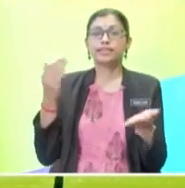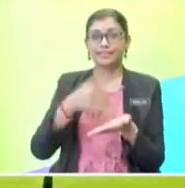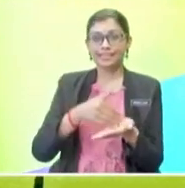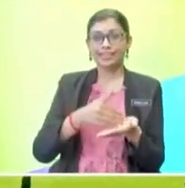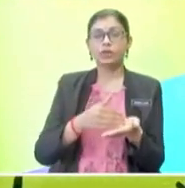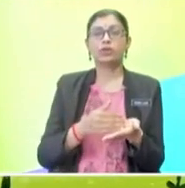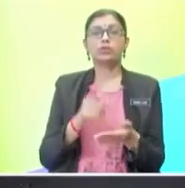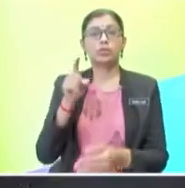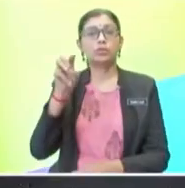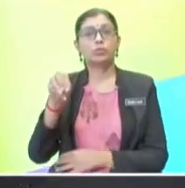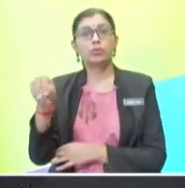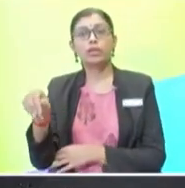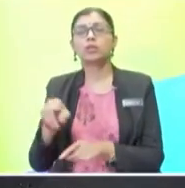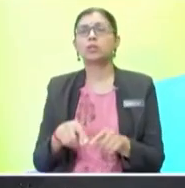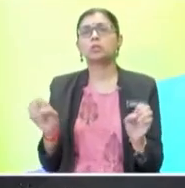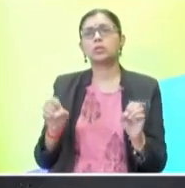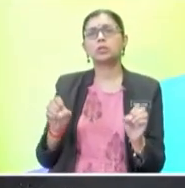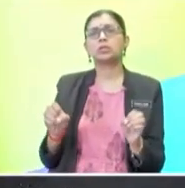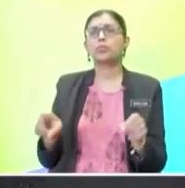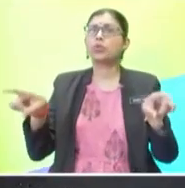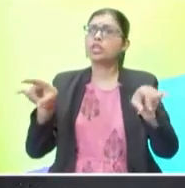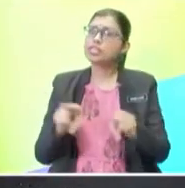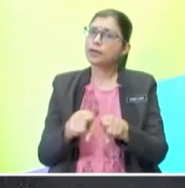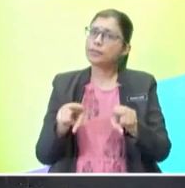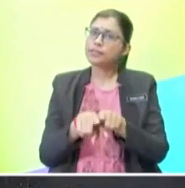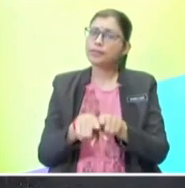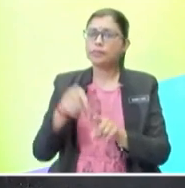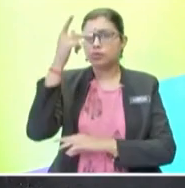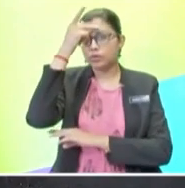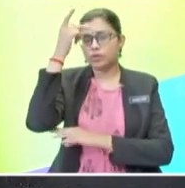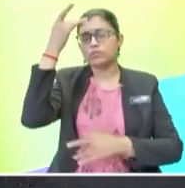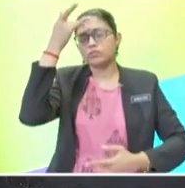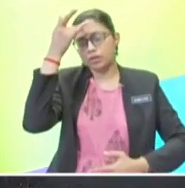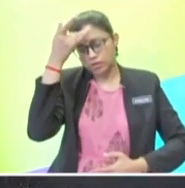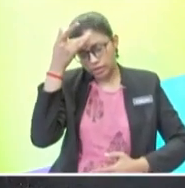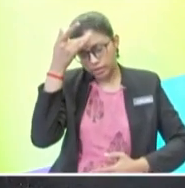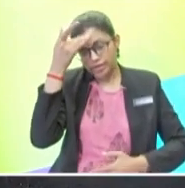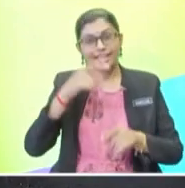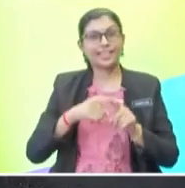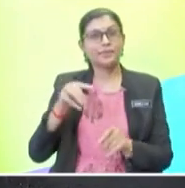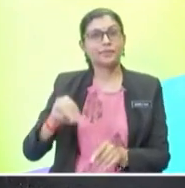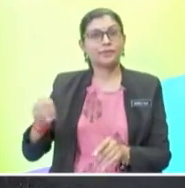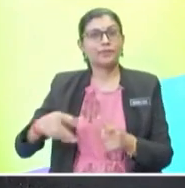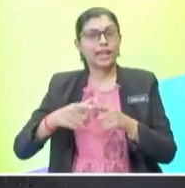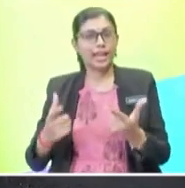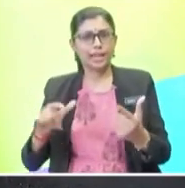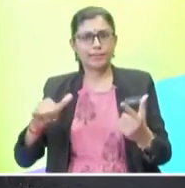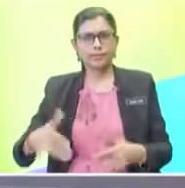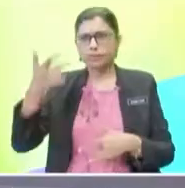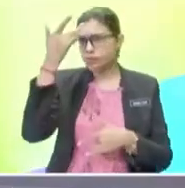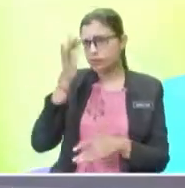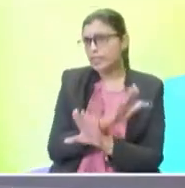kurang sihat. Tapi kawan-kawan kita dekat sini, mereka tetap bersemangat nak meneruskan sesi pembelajaran hari ini, Ria. Okey, baiklah. Dan saya pun